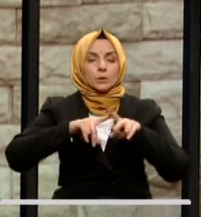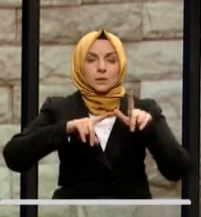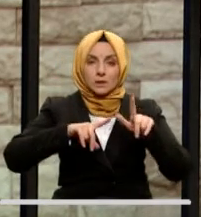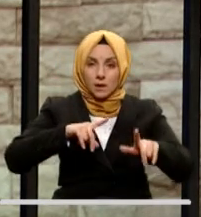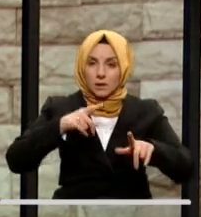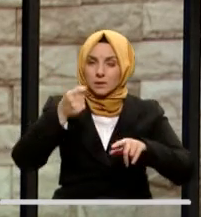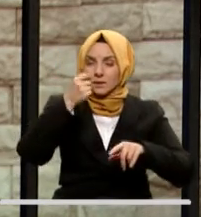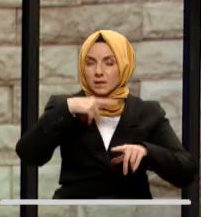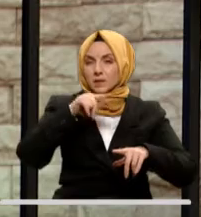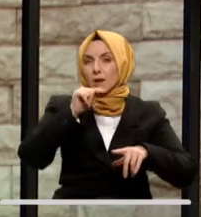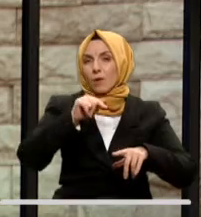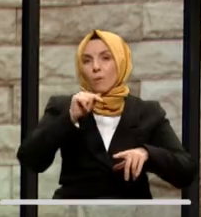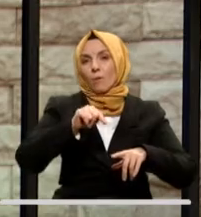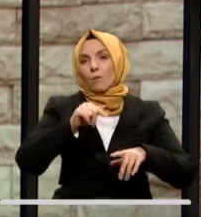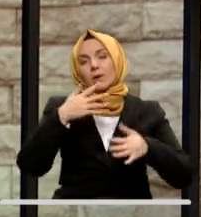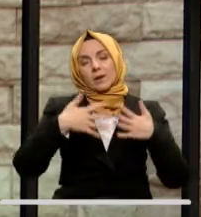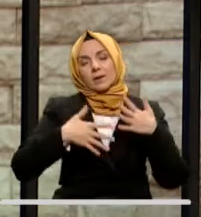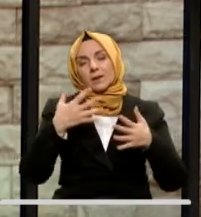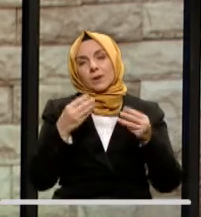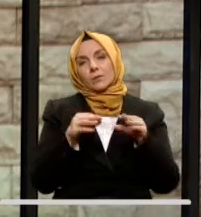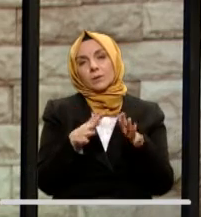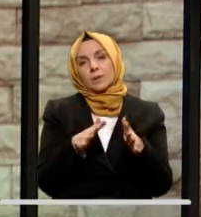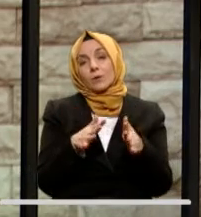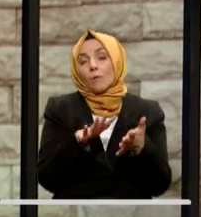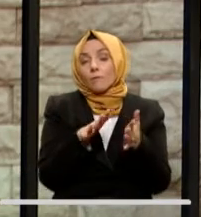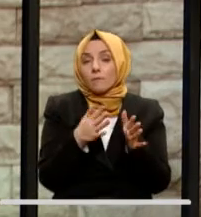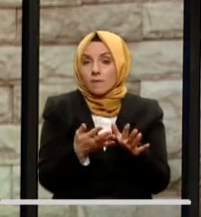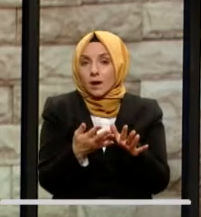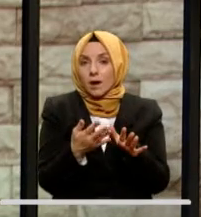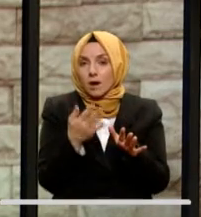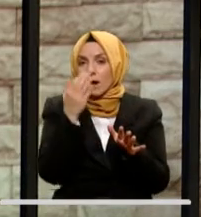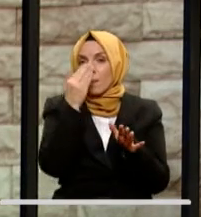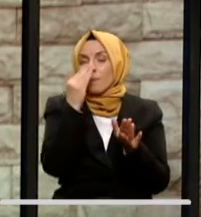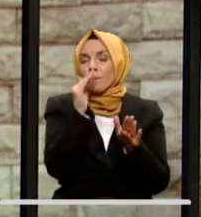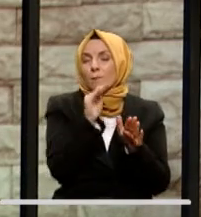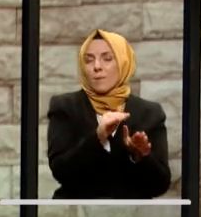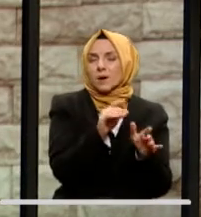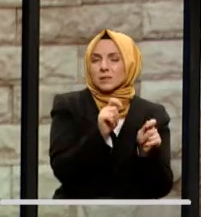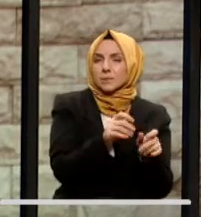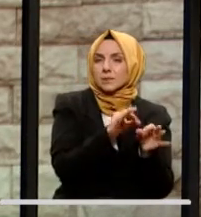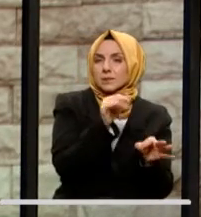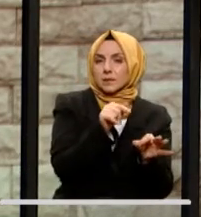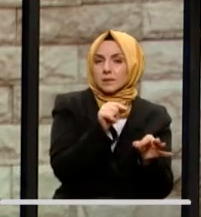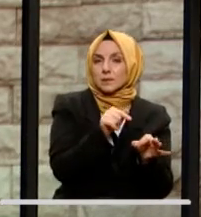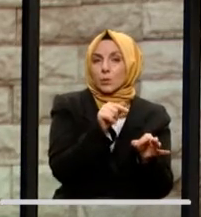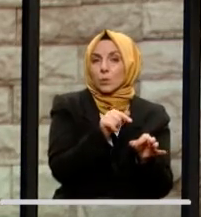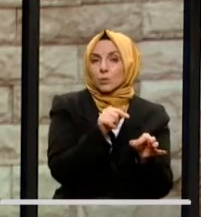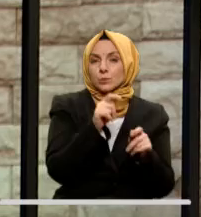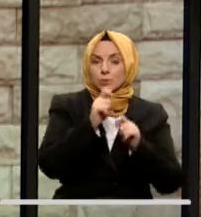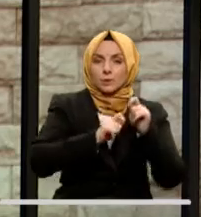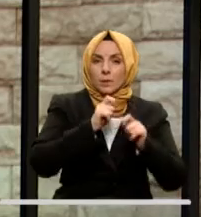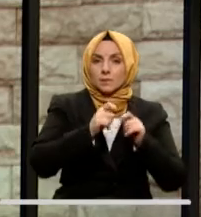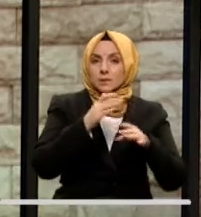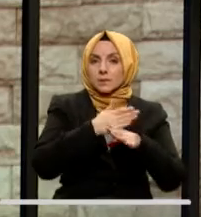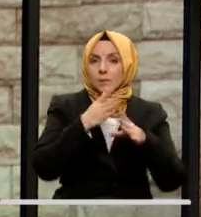nasıl elde edildiği ile ilgili olarak kan bağışına engel olabiliyor veya bağışçılarımız ın onu kullanılmasına